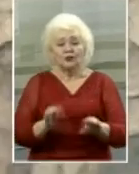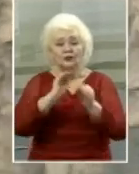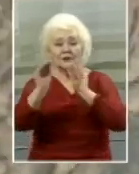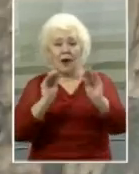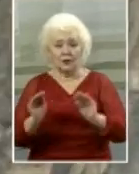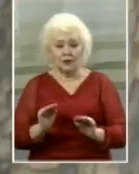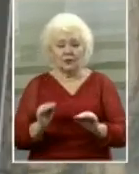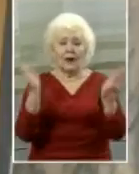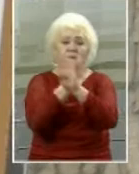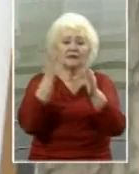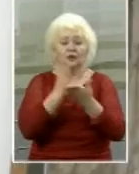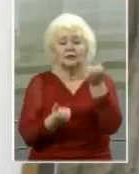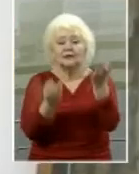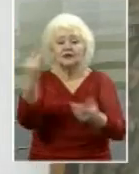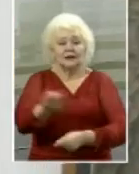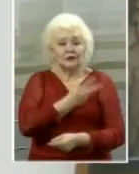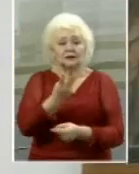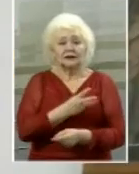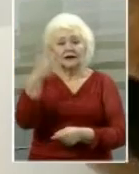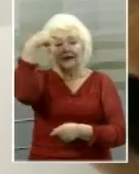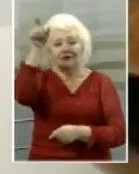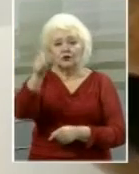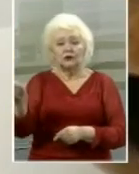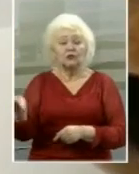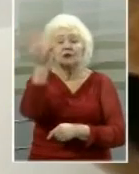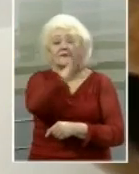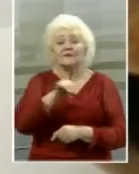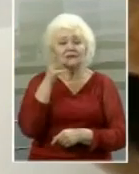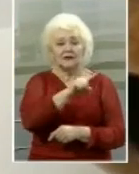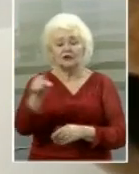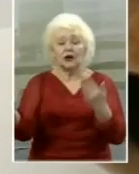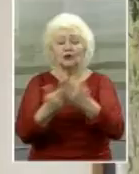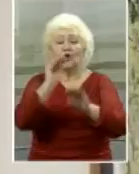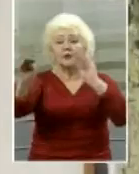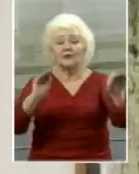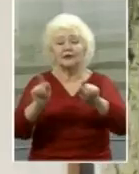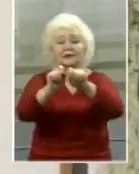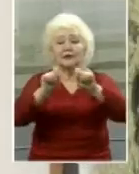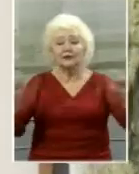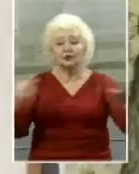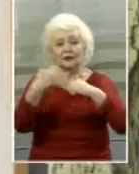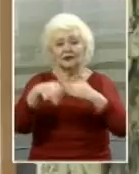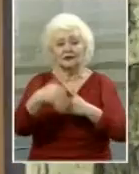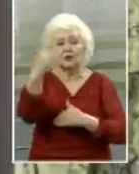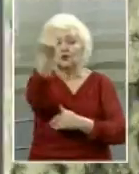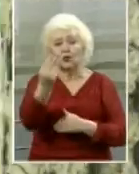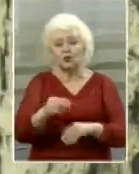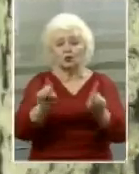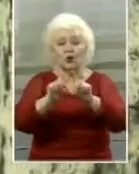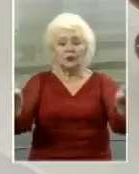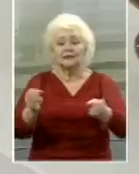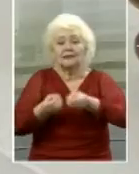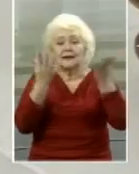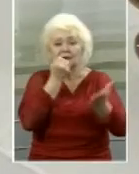обробки. Природа є джерелом натхнення для творчих людей в усі часи. І нова виставка, що відкрилась у Херсонському художньому музеї,